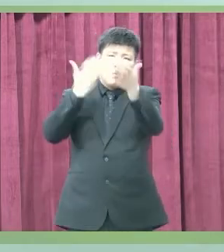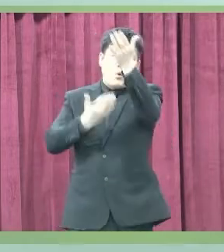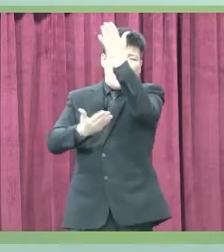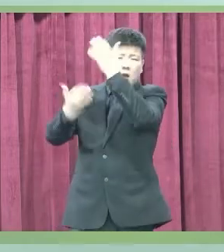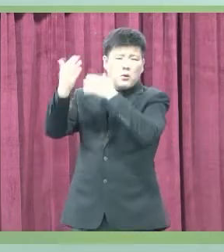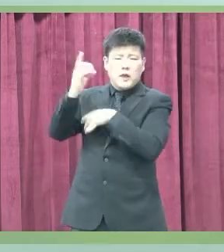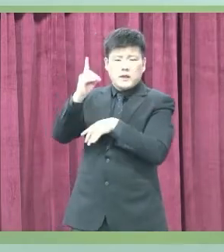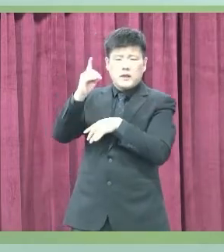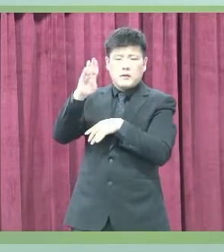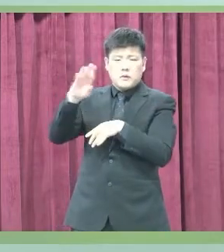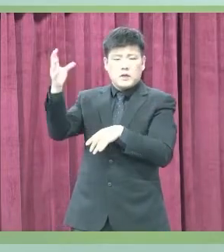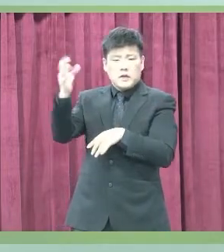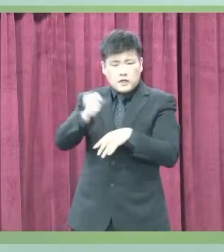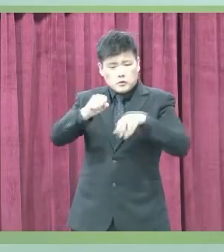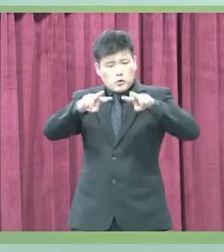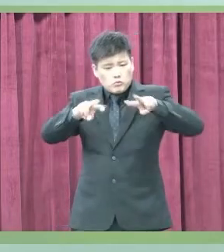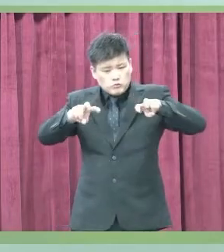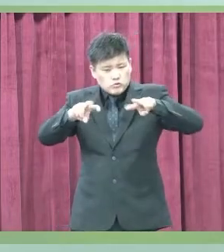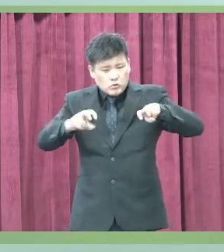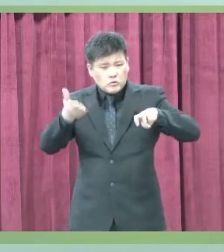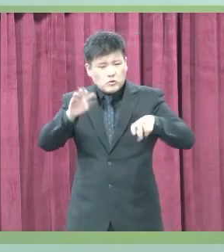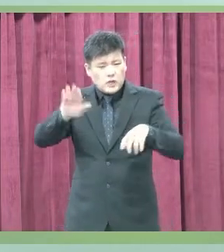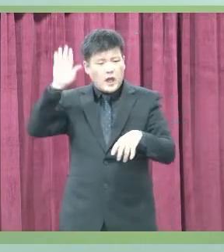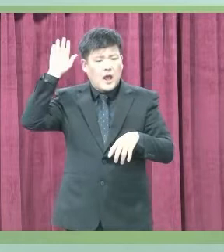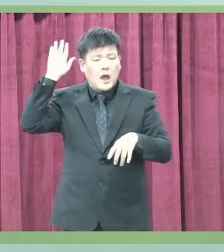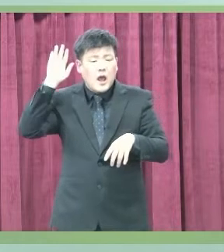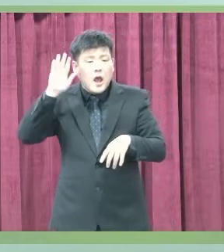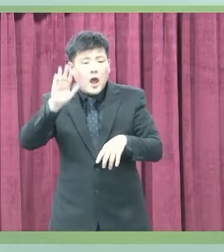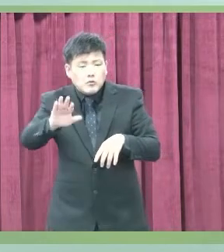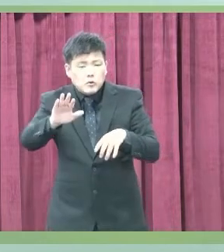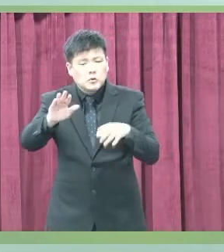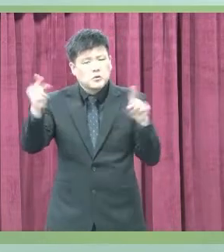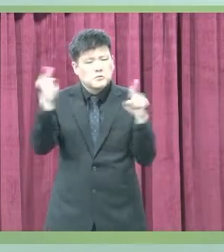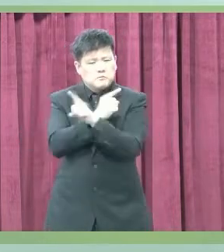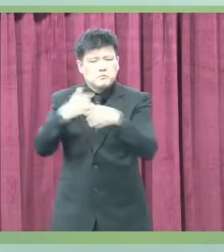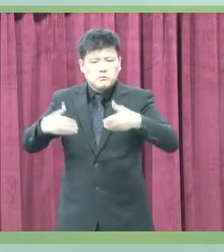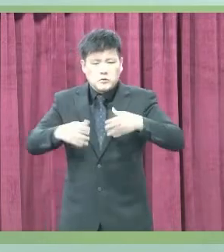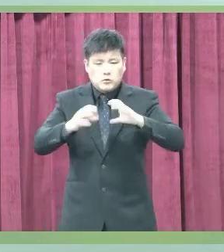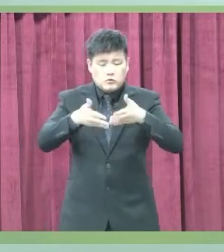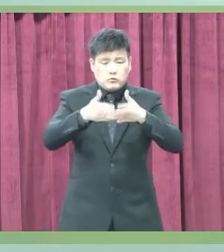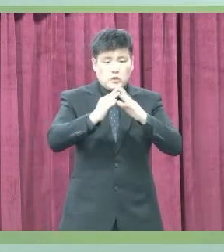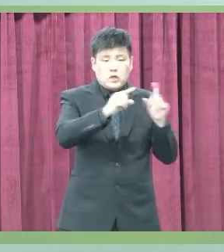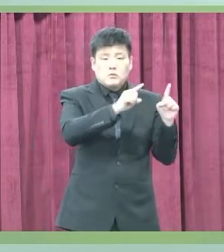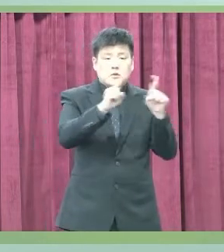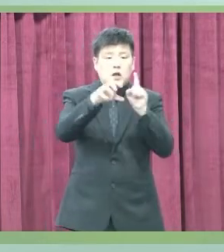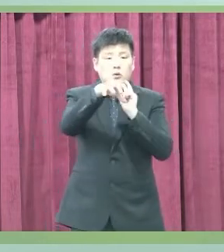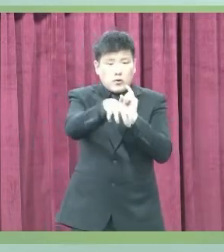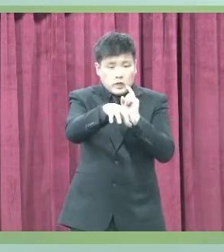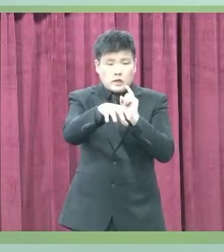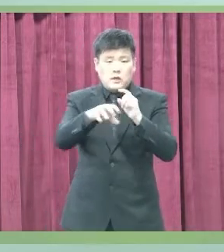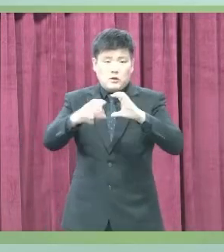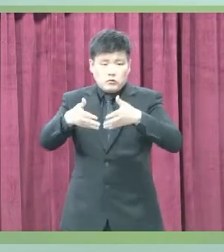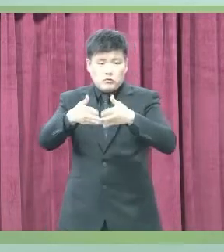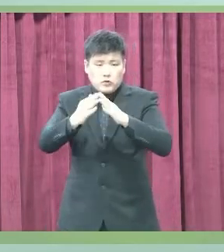갖고 분석하는 건데 앞으로는 전향적 통계도 발생이 돼야 됩니다. 즉 국립자원이 중앙장애인 보건의료센터의 역할을 하고